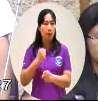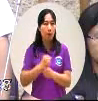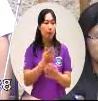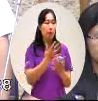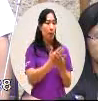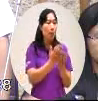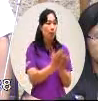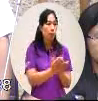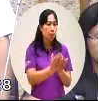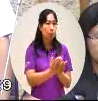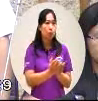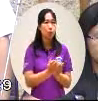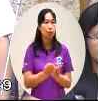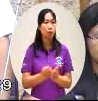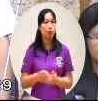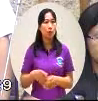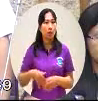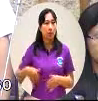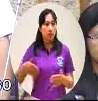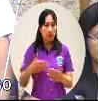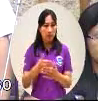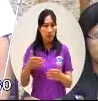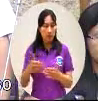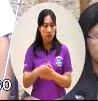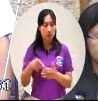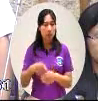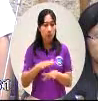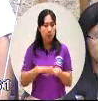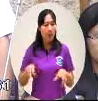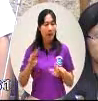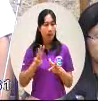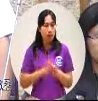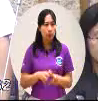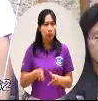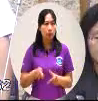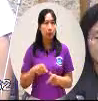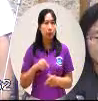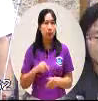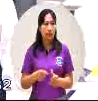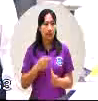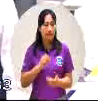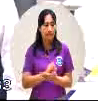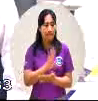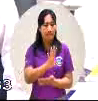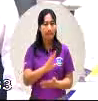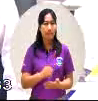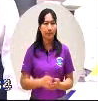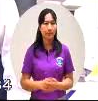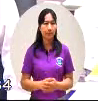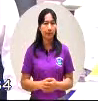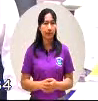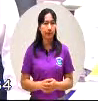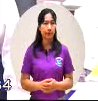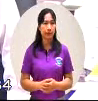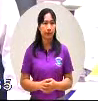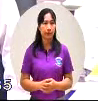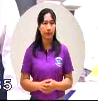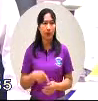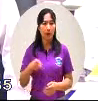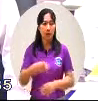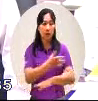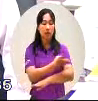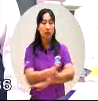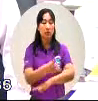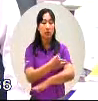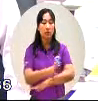道路，也是我们市长一再关心的这个部分哈。那先跟议员做这样的一个说明，谢谢。 还有一块就是纳泽兰溪那个地方